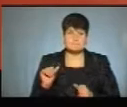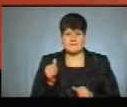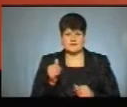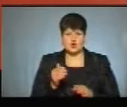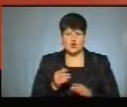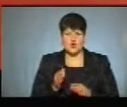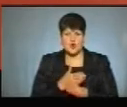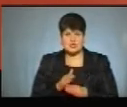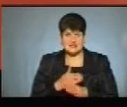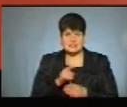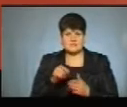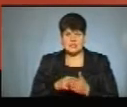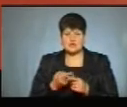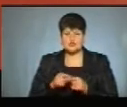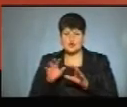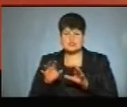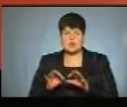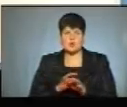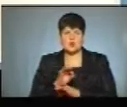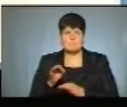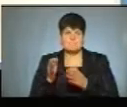та питання цього законопроекту.